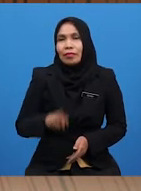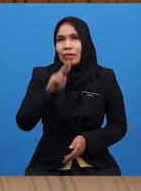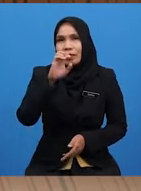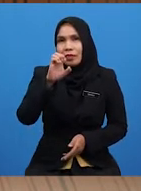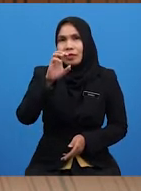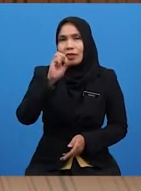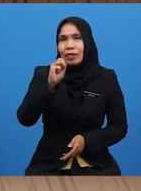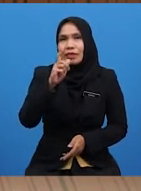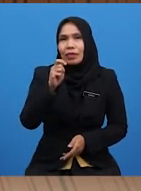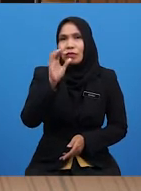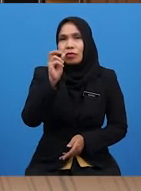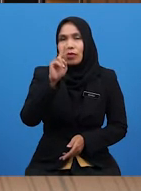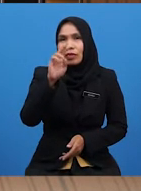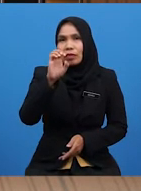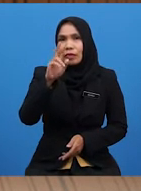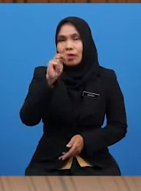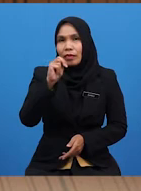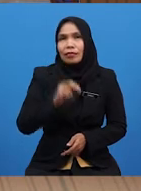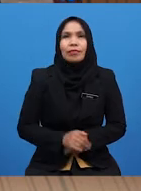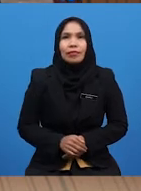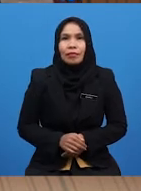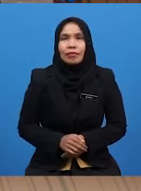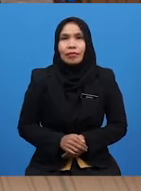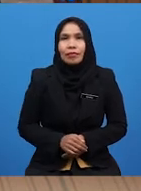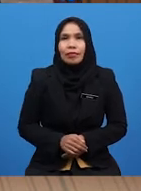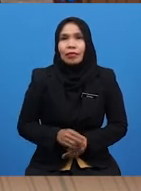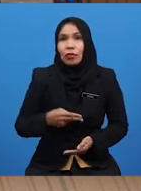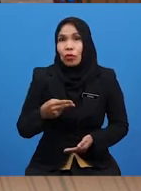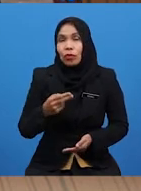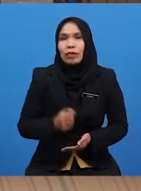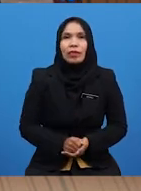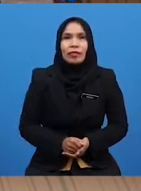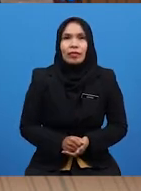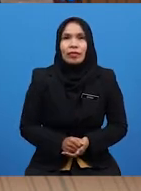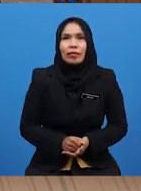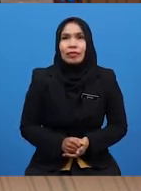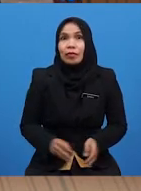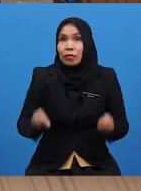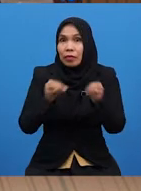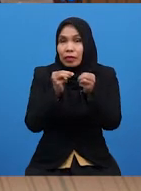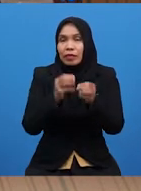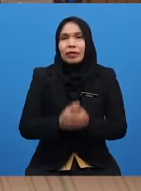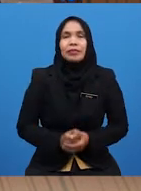pusat membeli belah Hotel ruang ibadat atau tempat ibadah